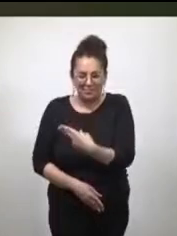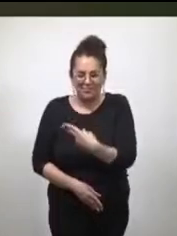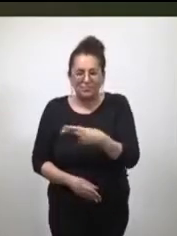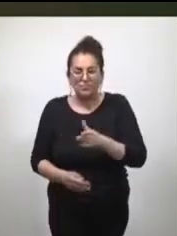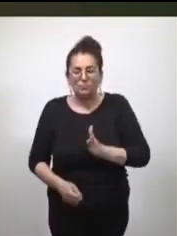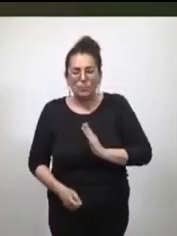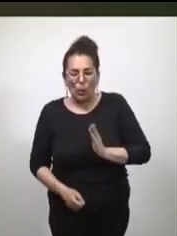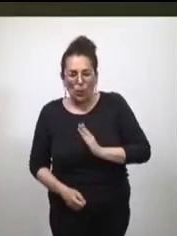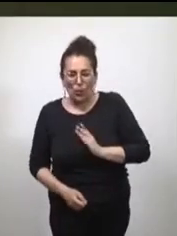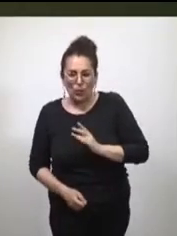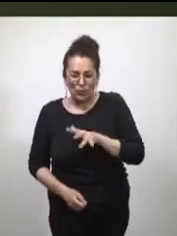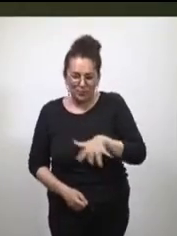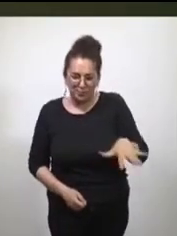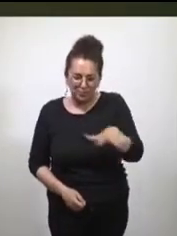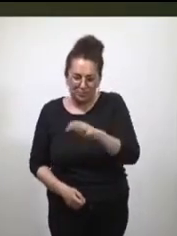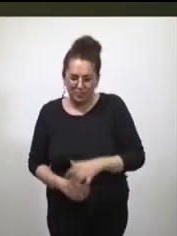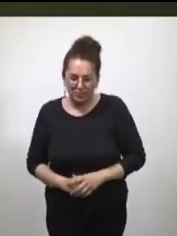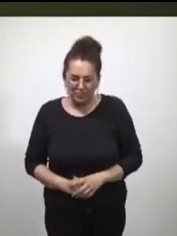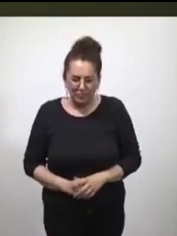nous sommes sur